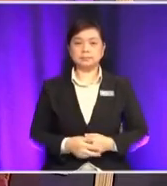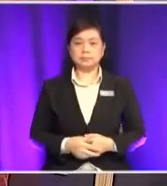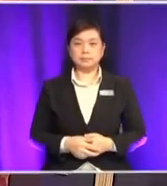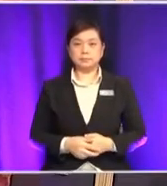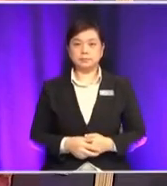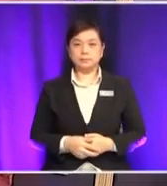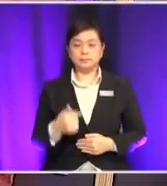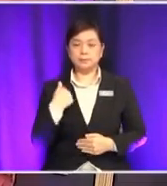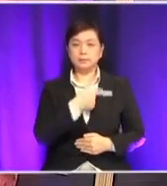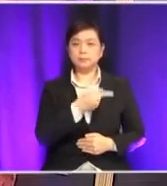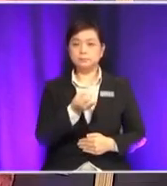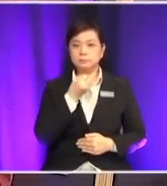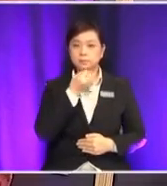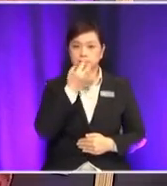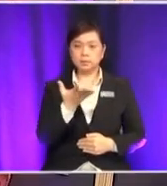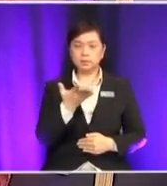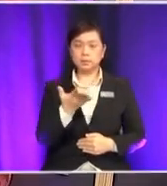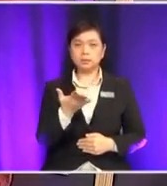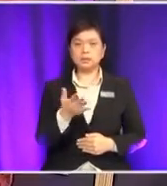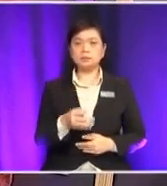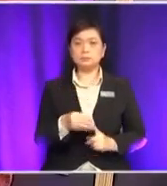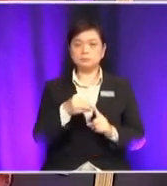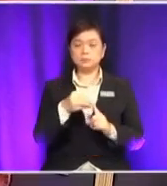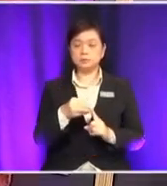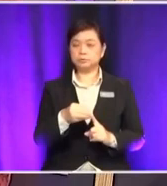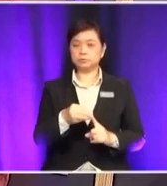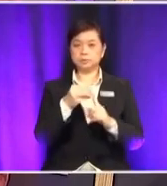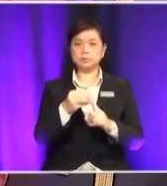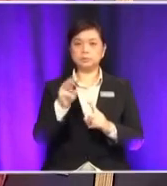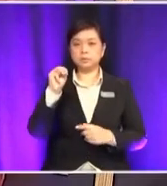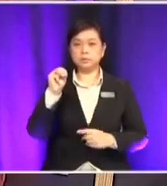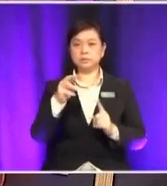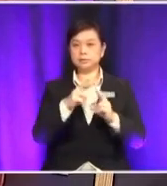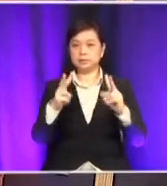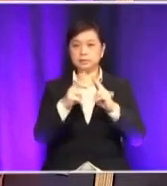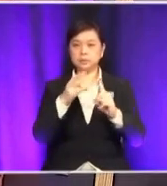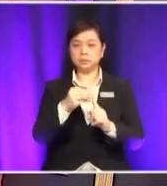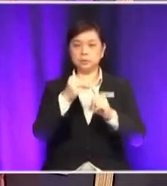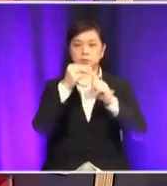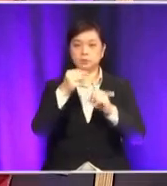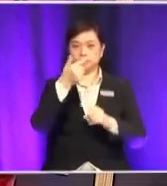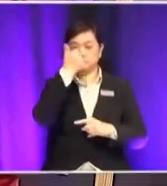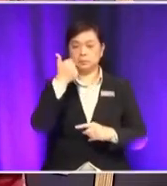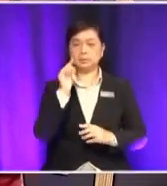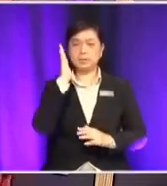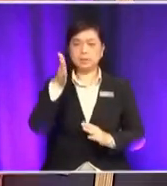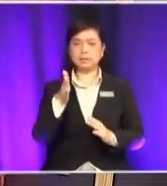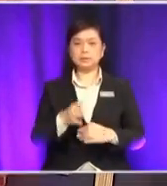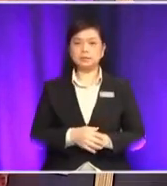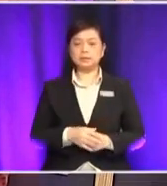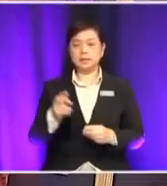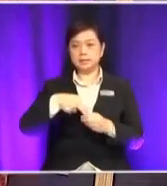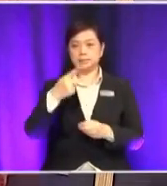bagi tahu meiosis ini sangat-sangat unik because dia bertanggung jawab untuk membentuk organisme-organisme yang unik Kenapa kita ada